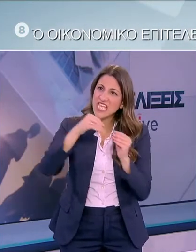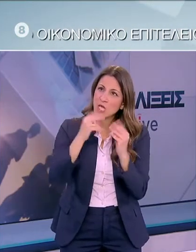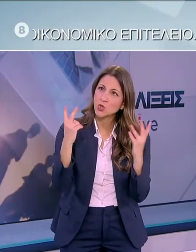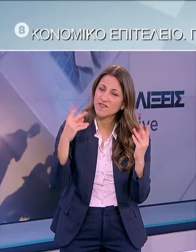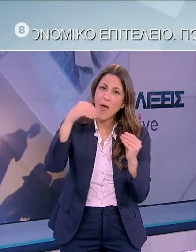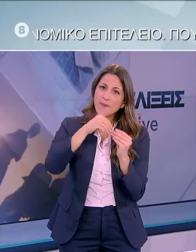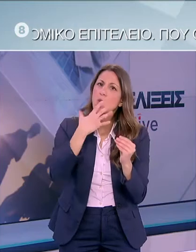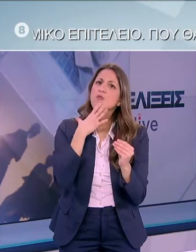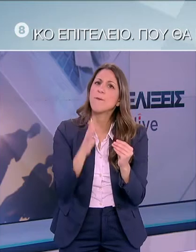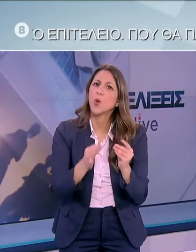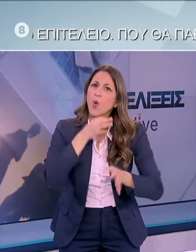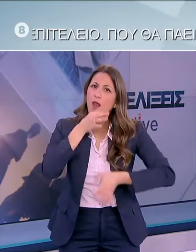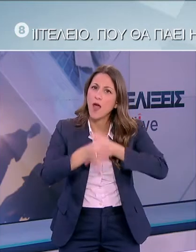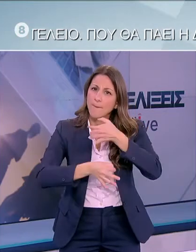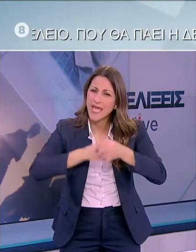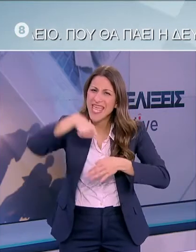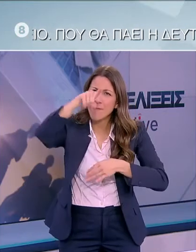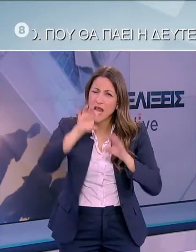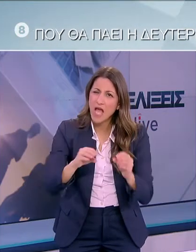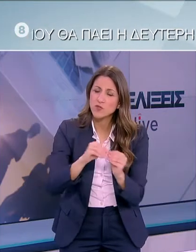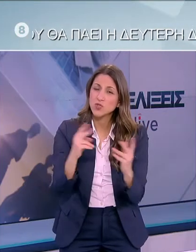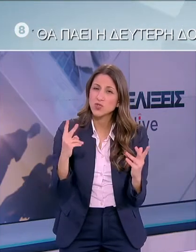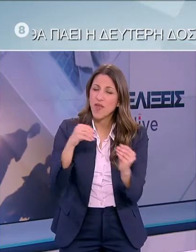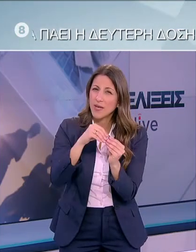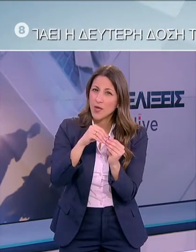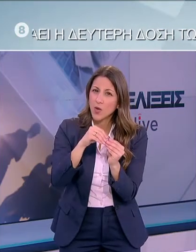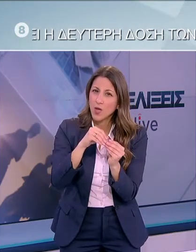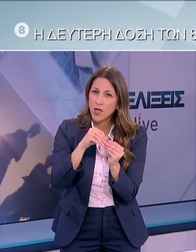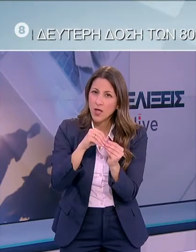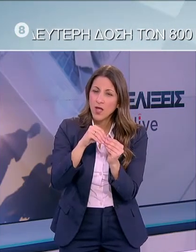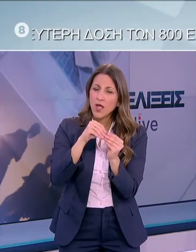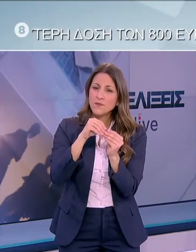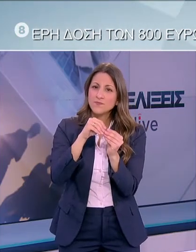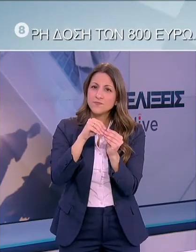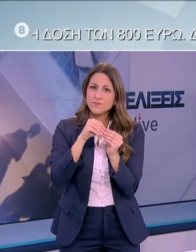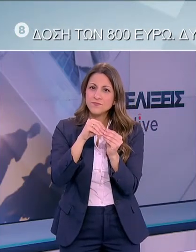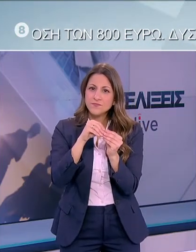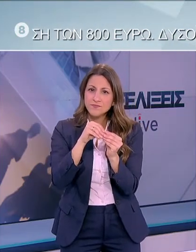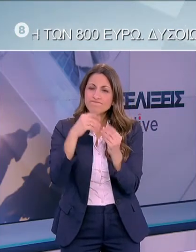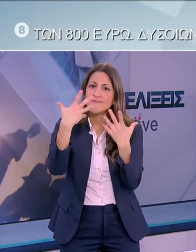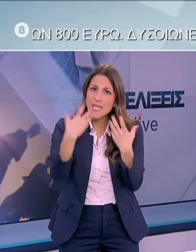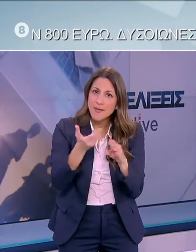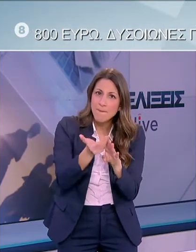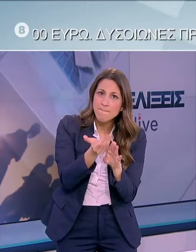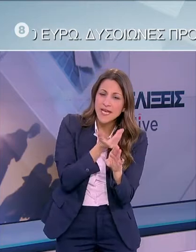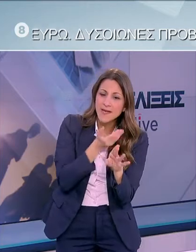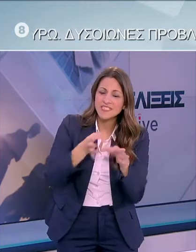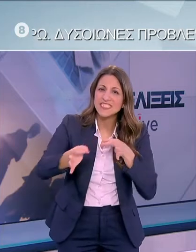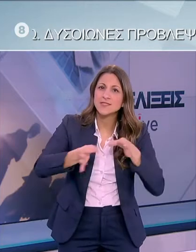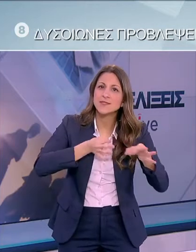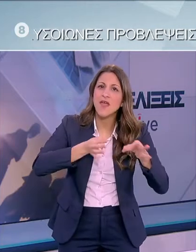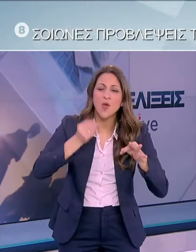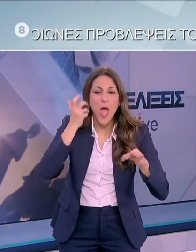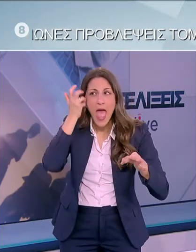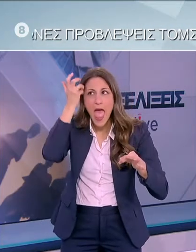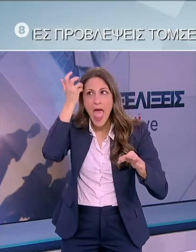κάποια σκία ή κάποια προεδρικά διατάγματα. Υπάρχει συγκεκριμένη